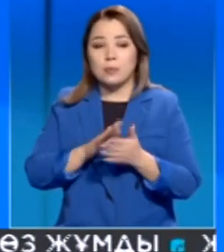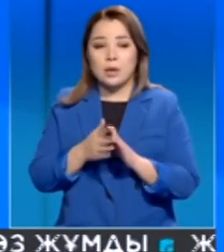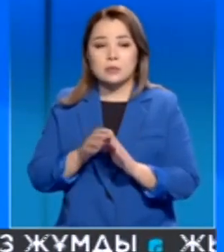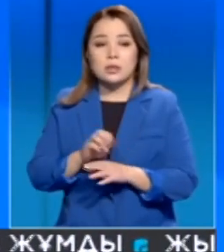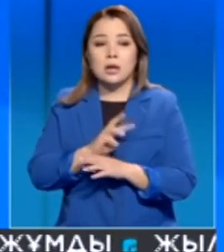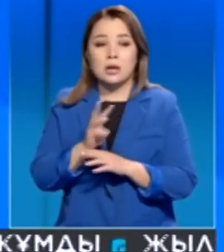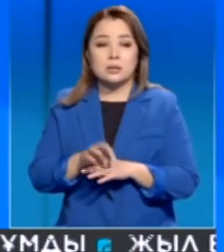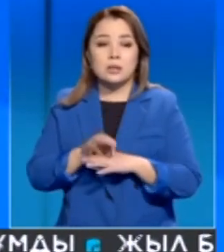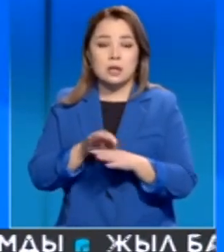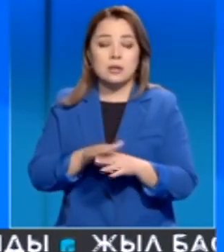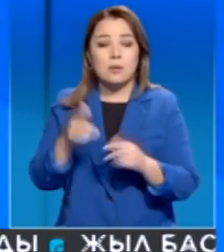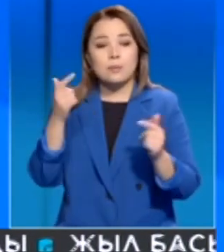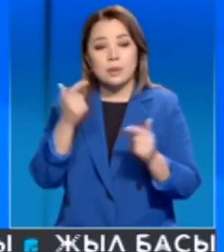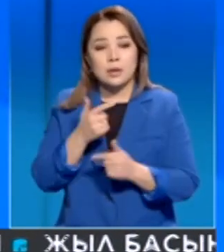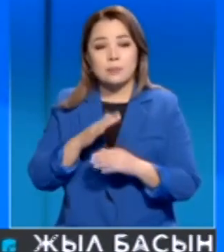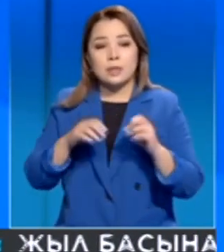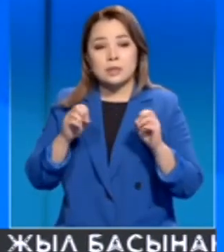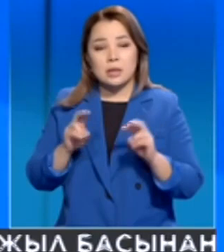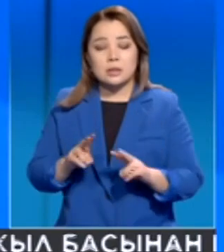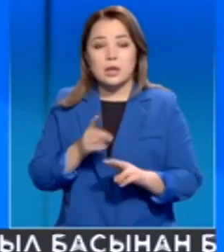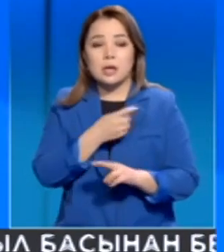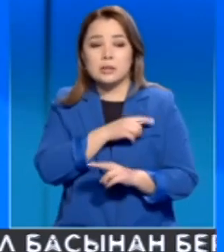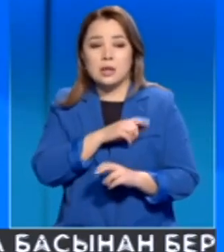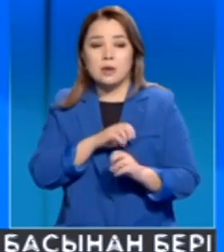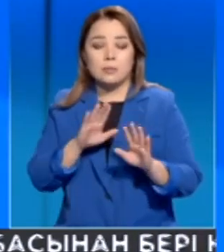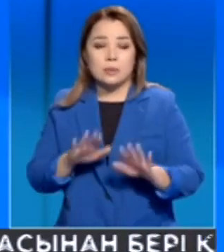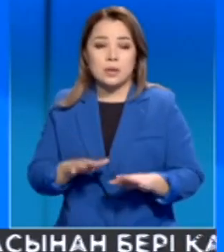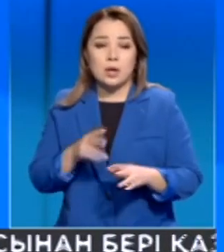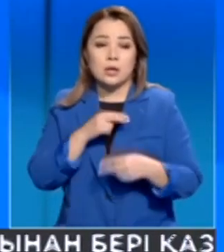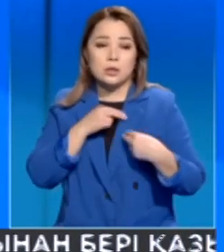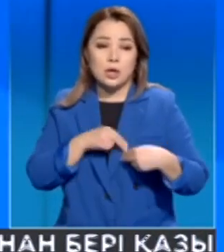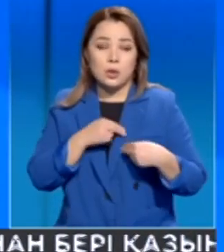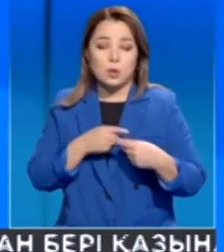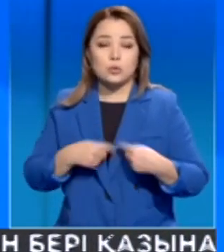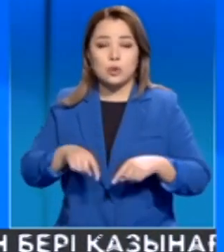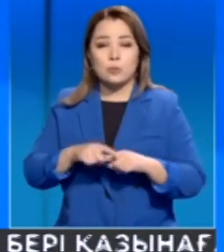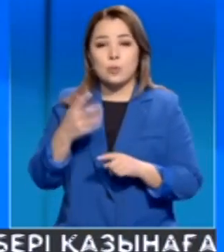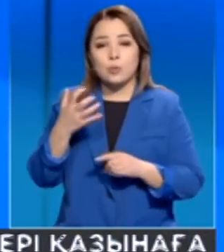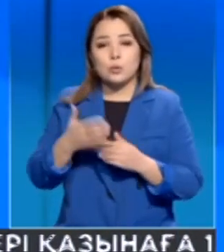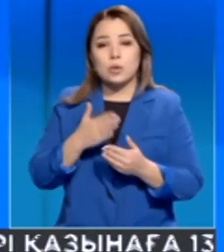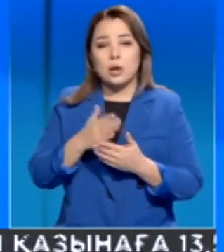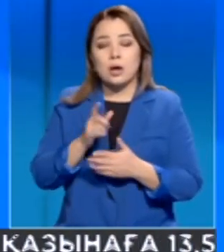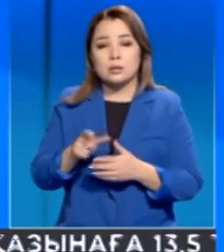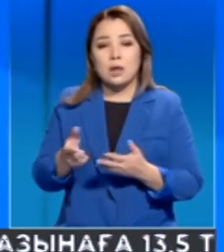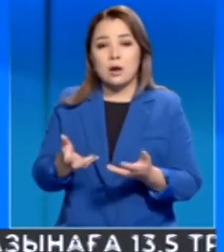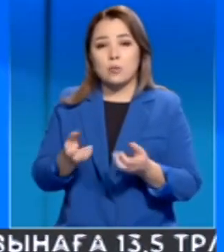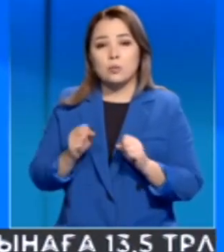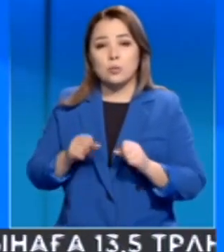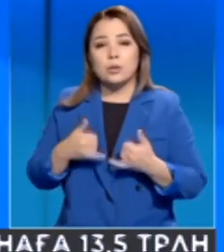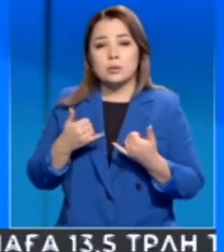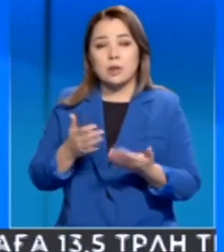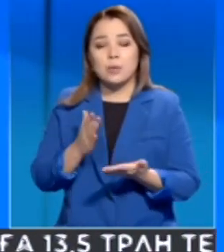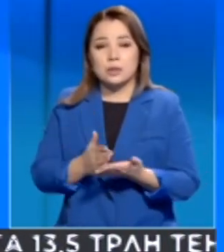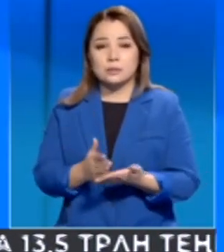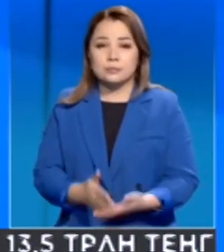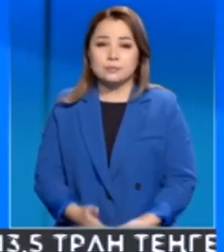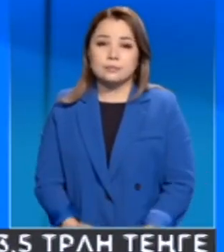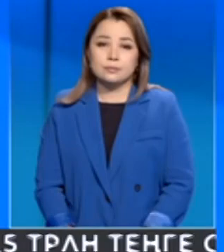жабдықтармен қамтылған. Білікті медицина мамандарынан құралған еңбек ұжымы бір күнде 500-ге жуық адамды қабылдауға мүмкіндігі бар.